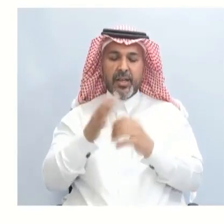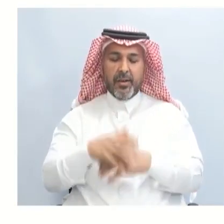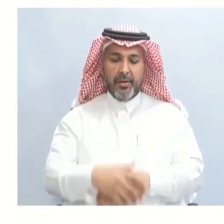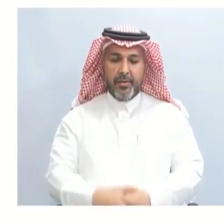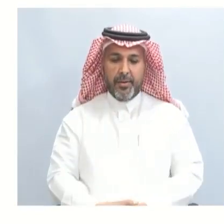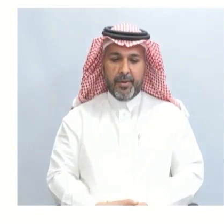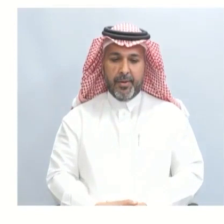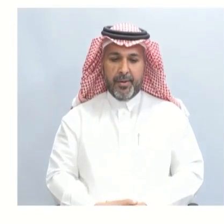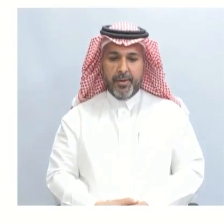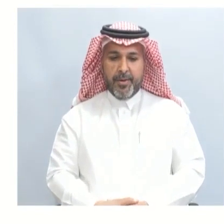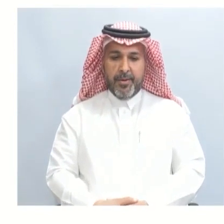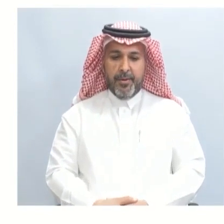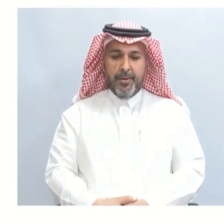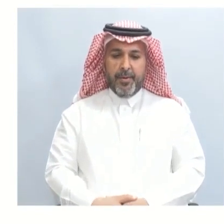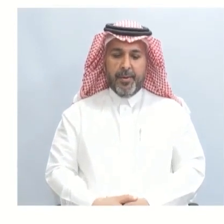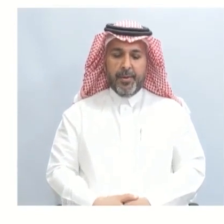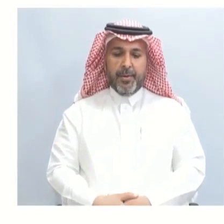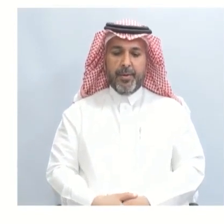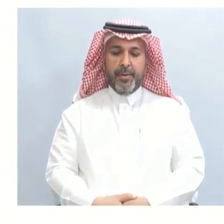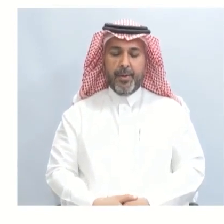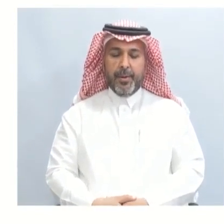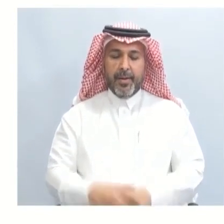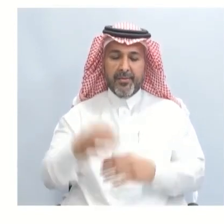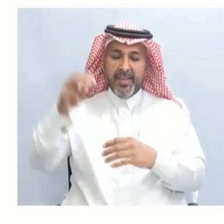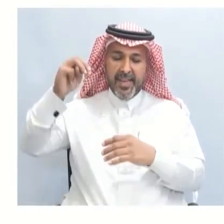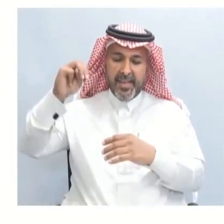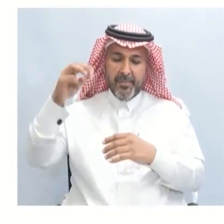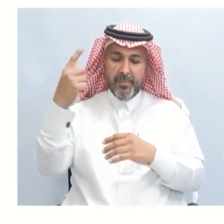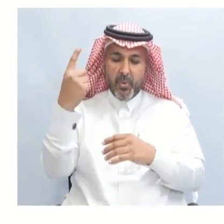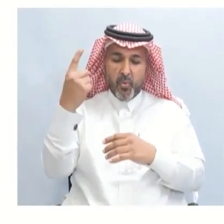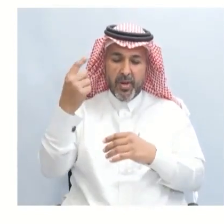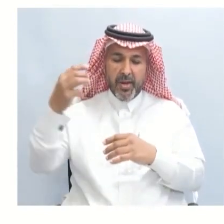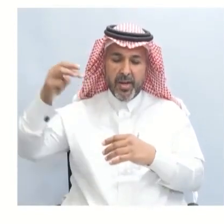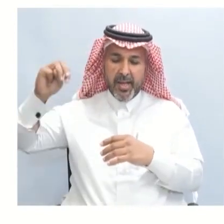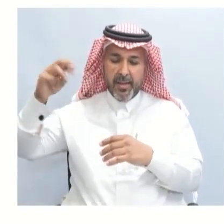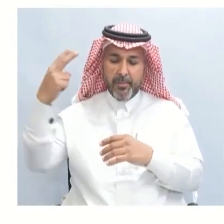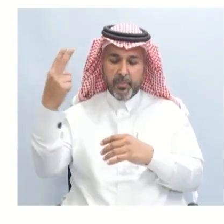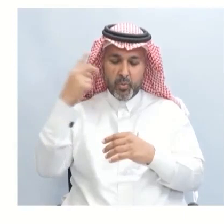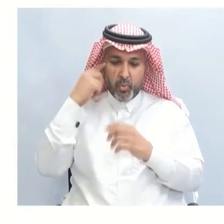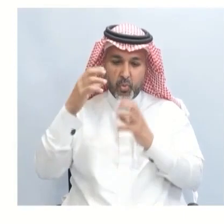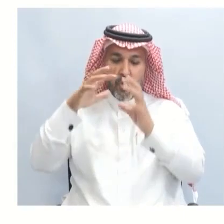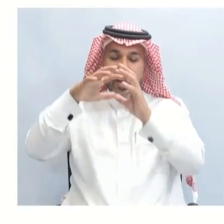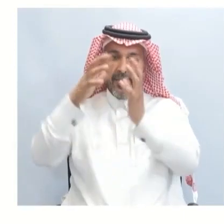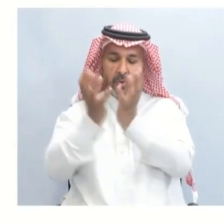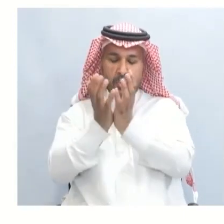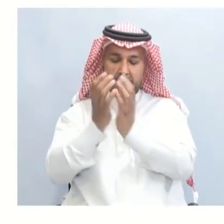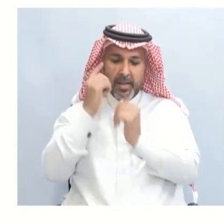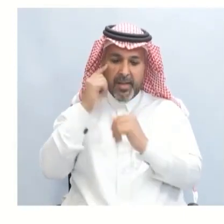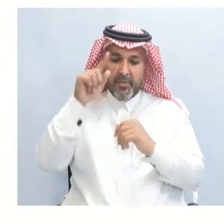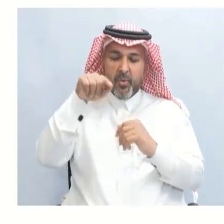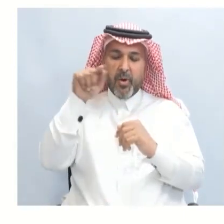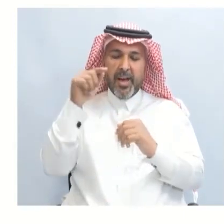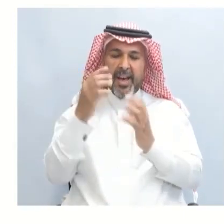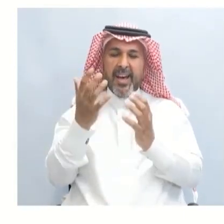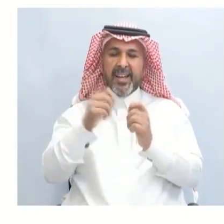بالكتل وان ارمز لار بالمسافه فيما بين الكتل سجل هذه المعلومه عندك حتى يتسنى لك حفظ القانون بشكل